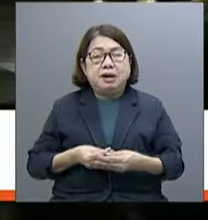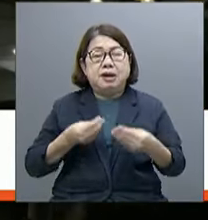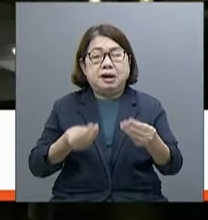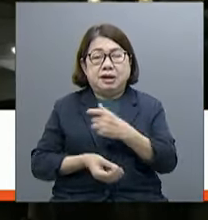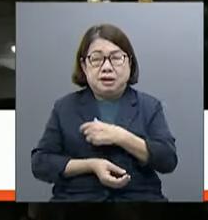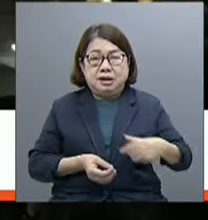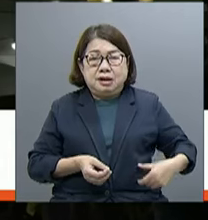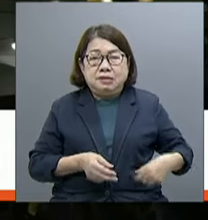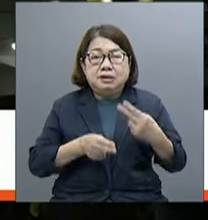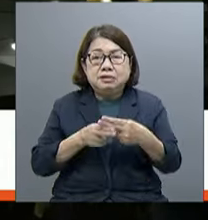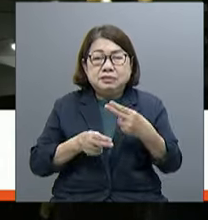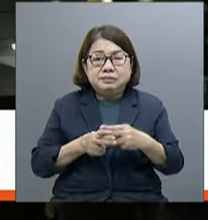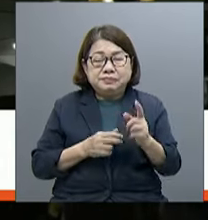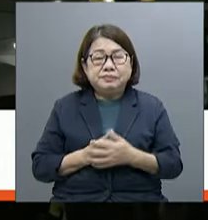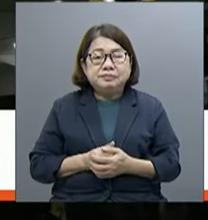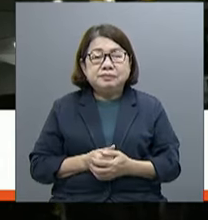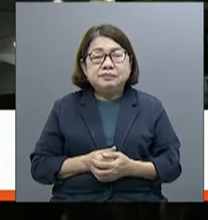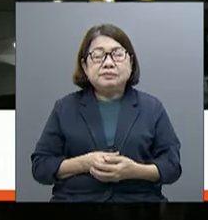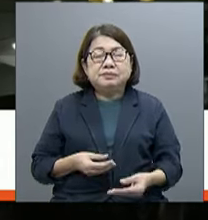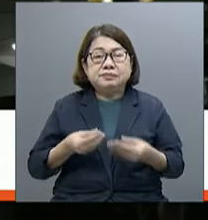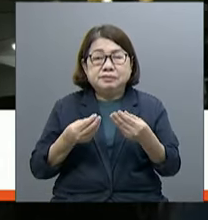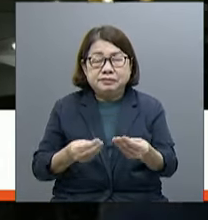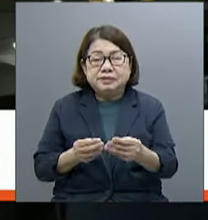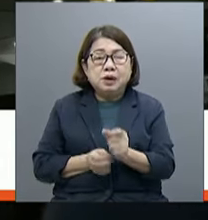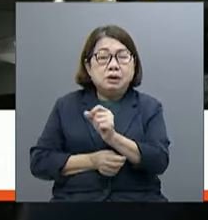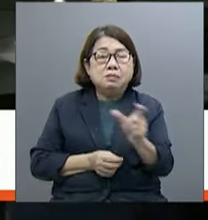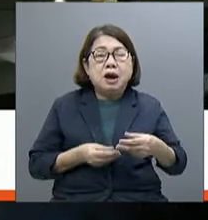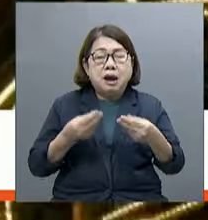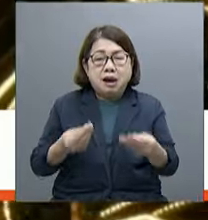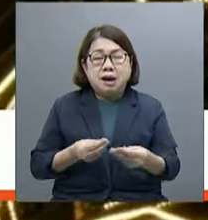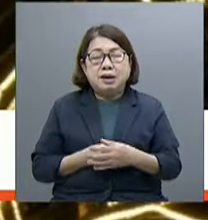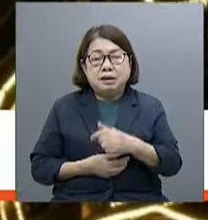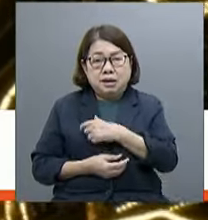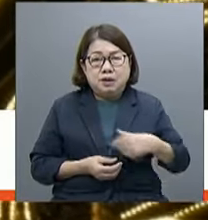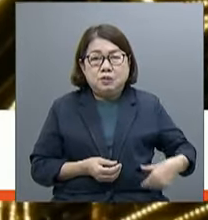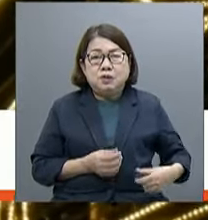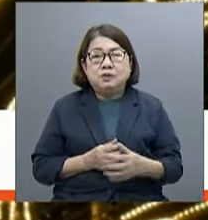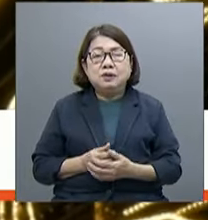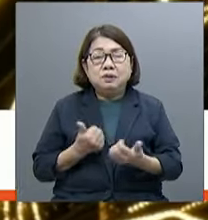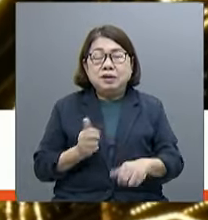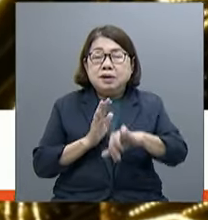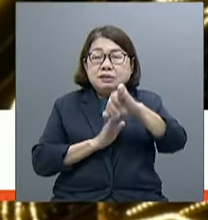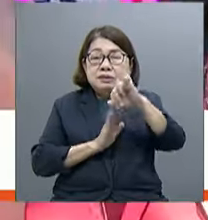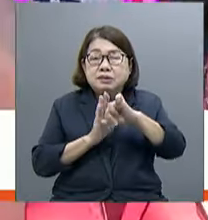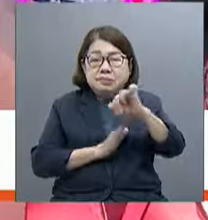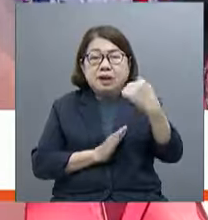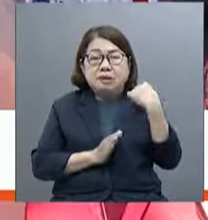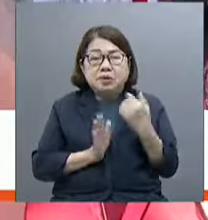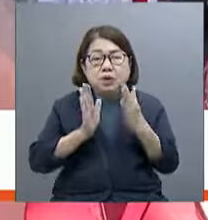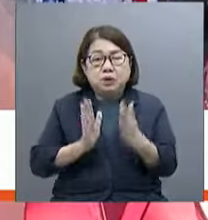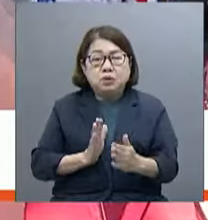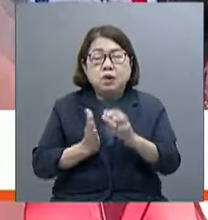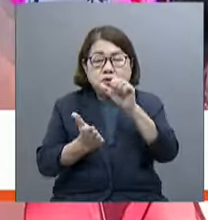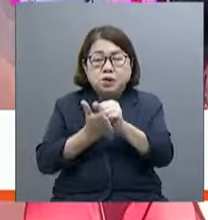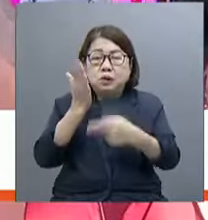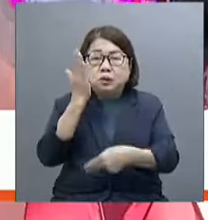ใต้ชื่อพิงคราชภักดีเฉลิมพระจักรีทีคายุโกล่าสุดจังหวัดเชียงใหม่มียอดการจองโรงแรมที่พักก